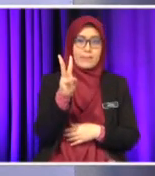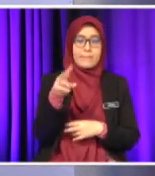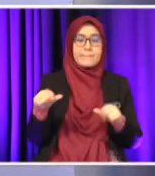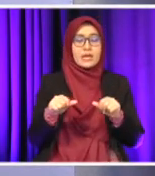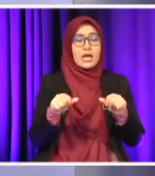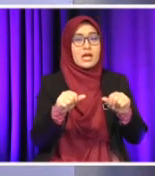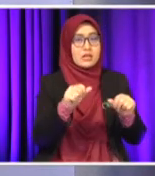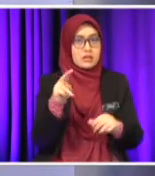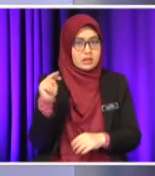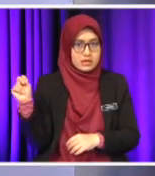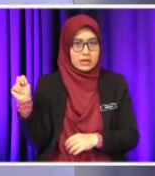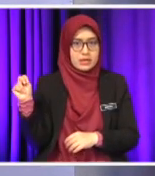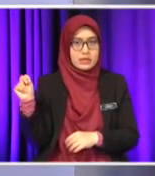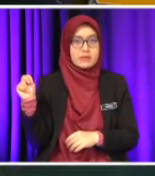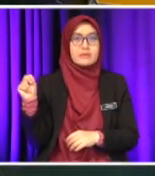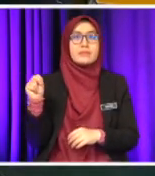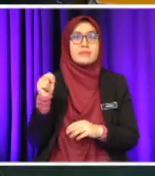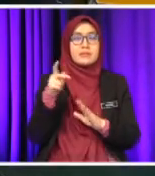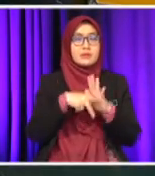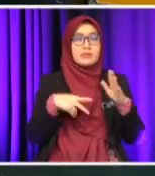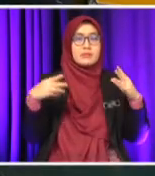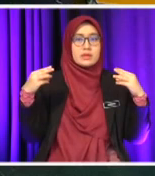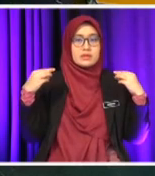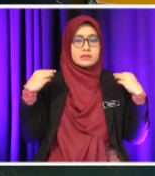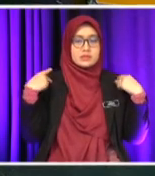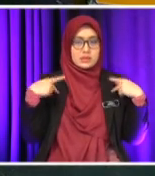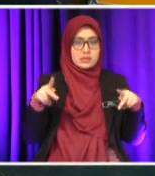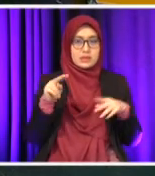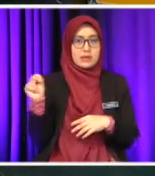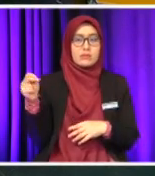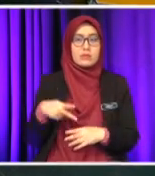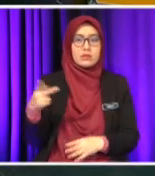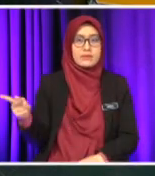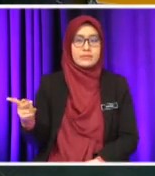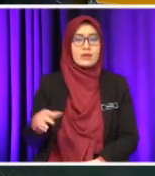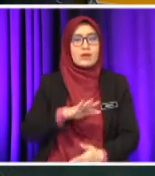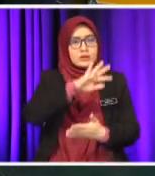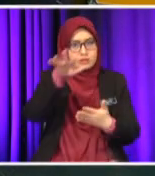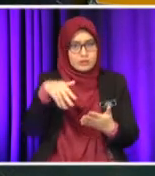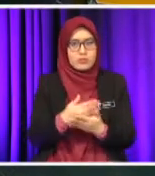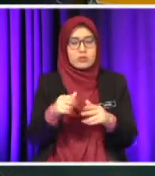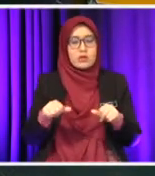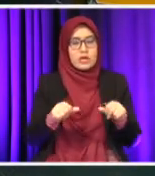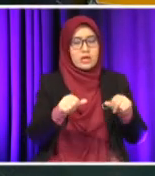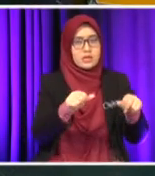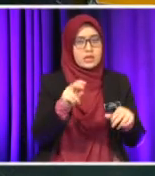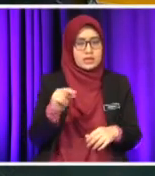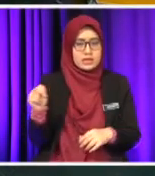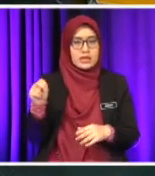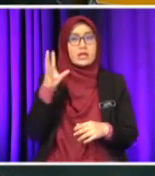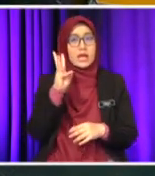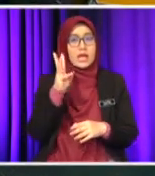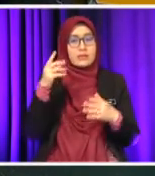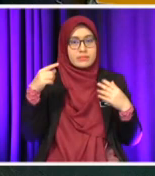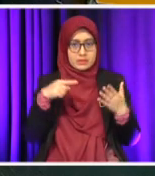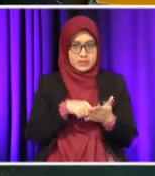proses ini dia sangat penting dan untuk memastikan sebuah perniagaan dapat diuruskan dengan Baiklah